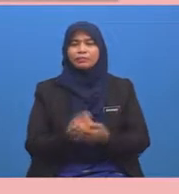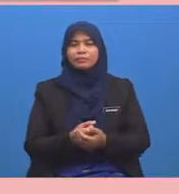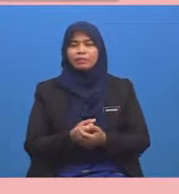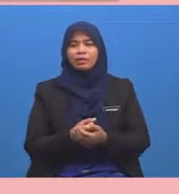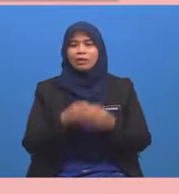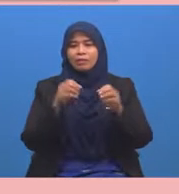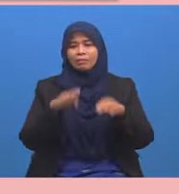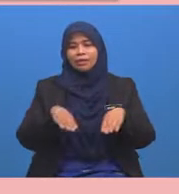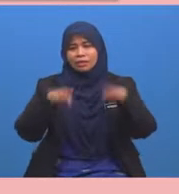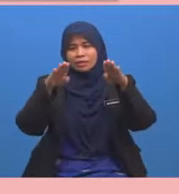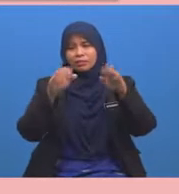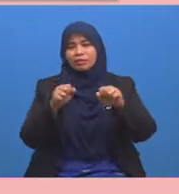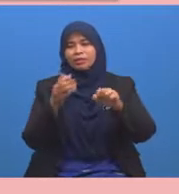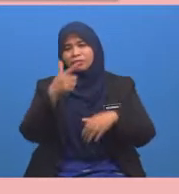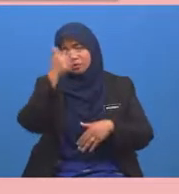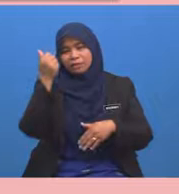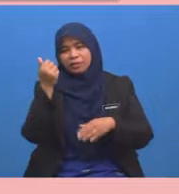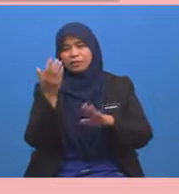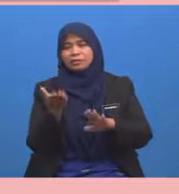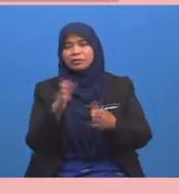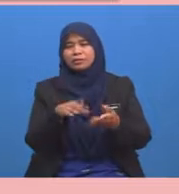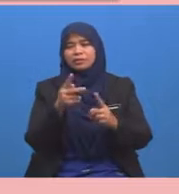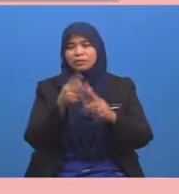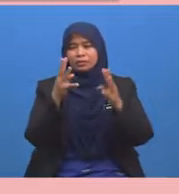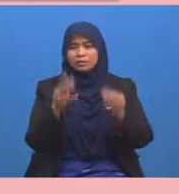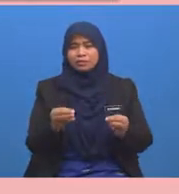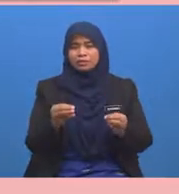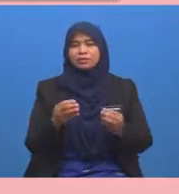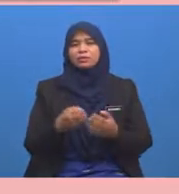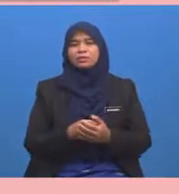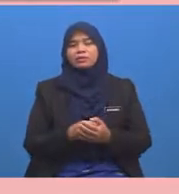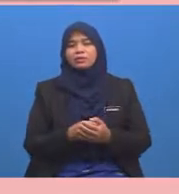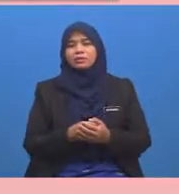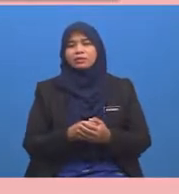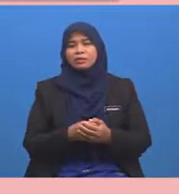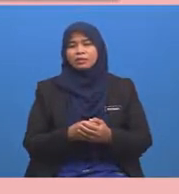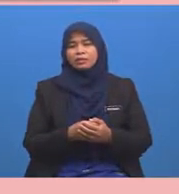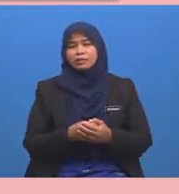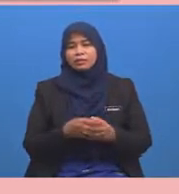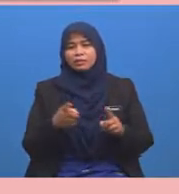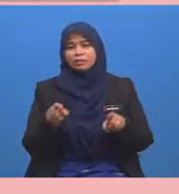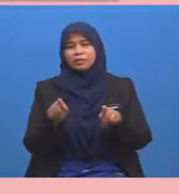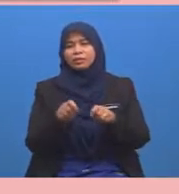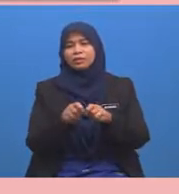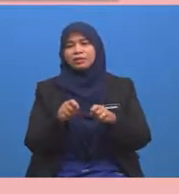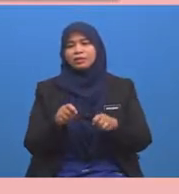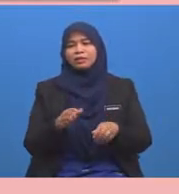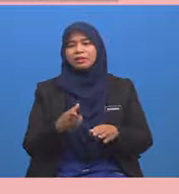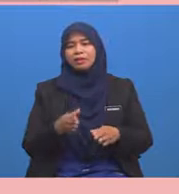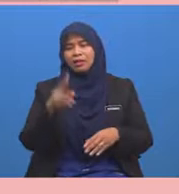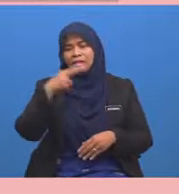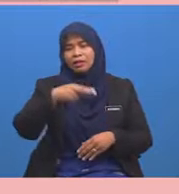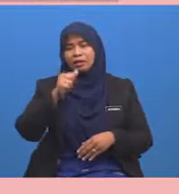boleh menyebabkan kematian kepada manusia akibat kekurangan air dalam badan mahupun dihanyutkan air banjir